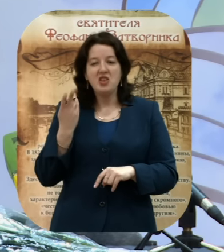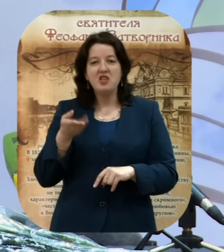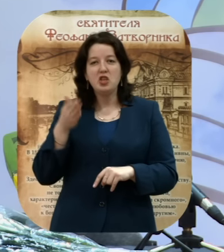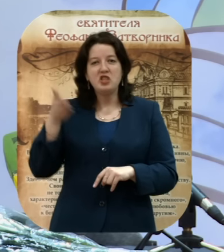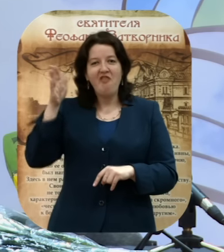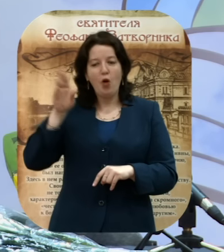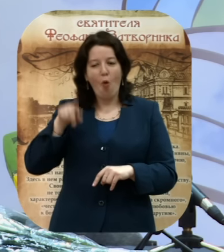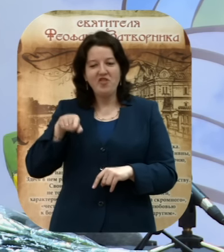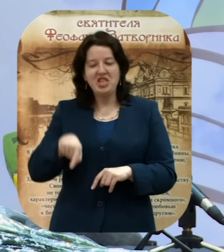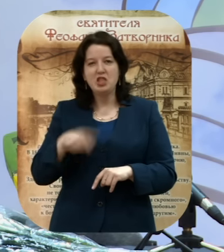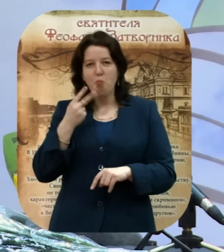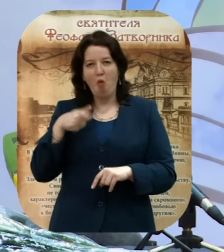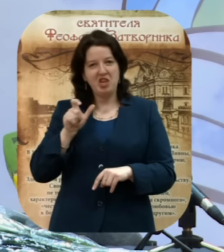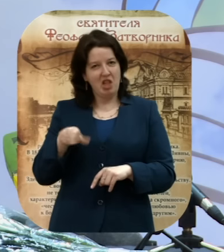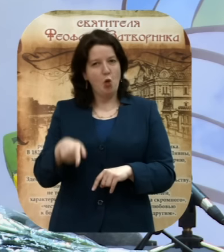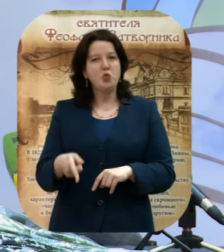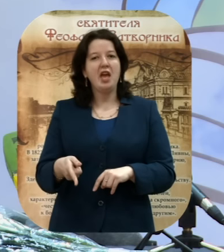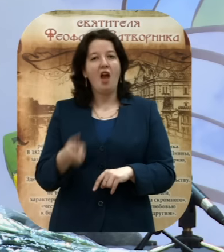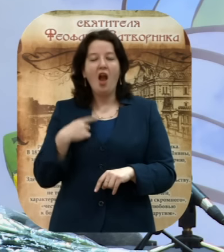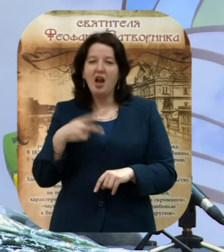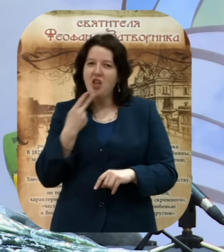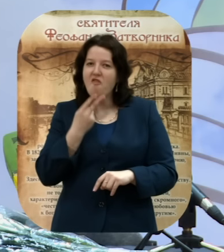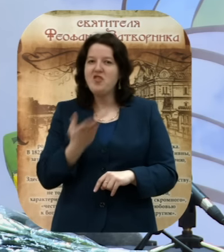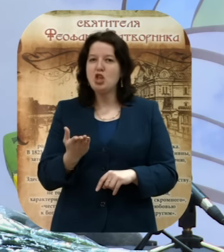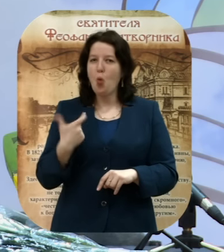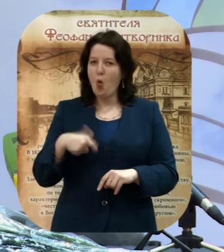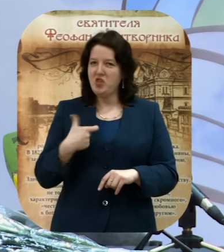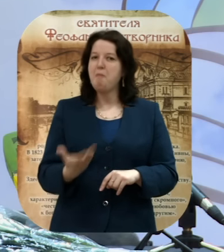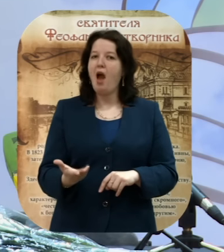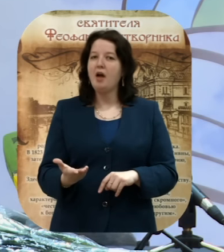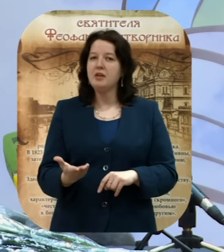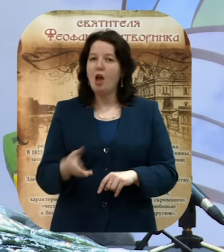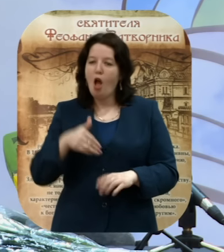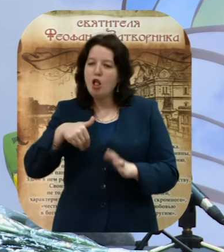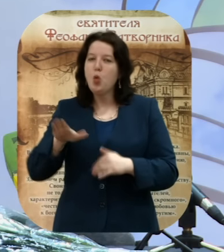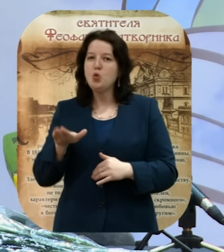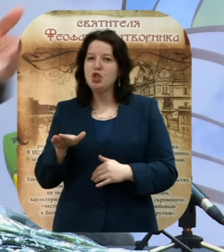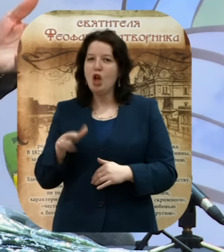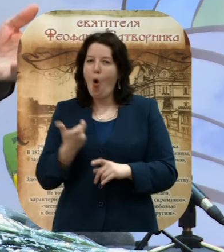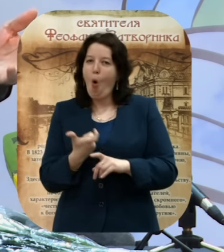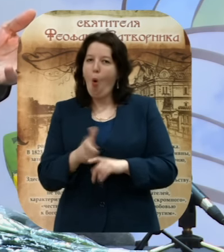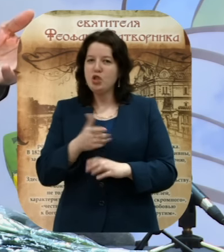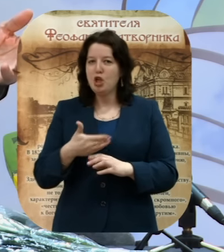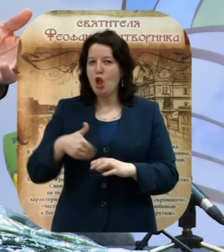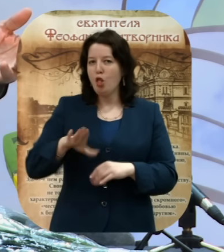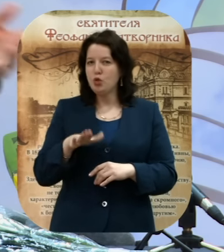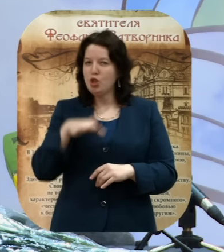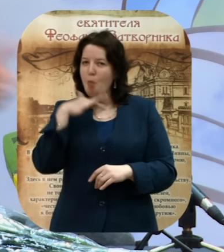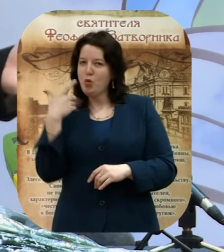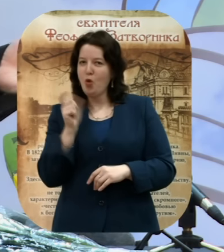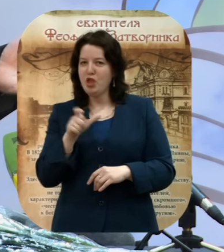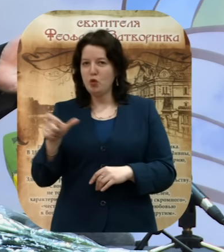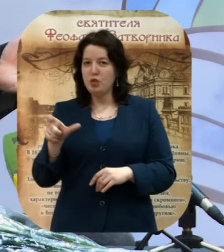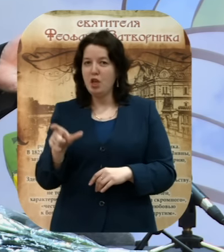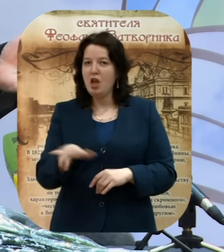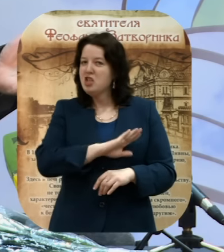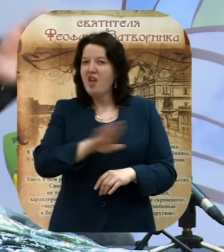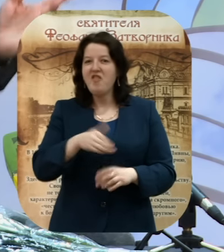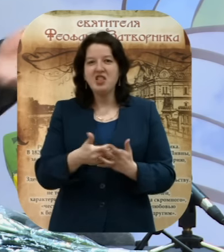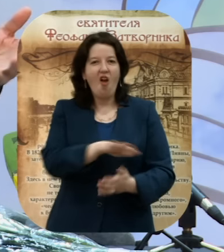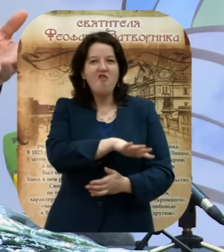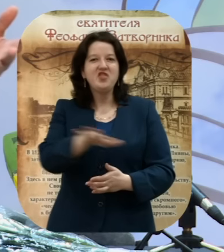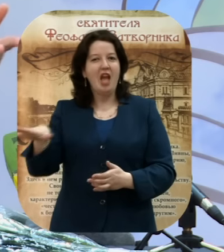людей, когда я вижу себя лучше очень многих, чуть ли не всех.